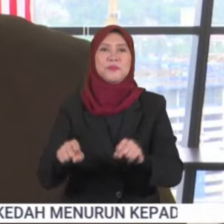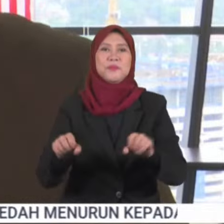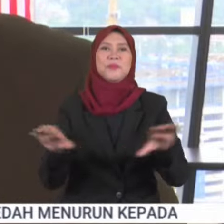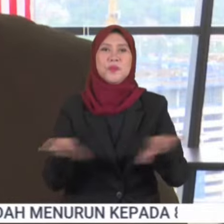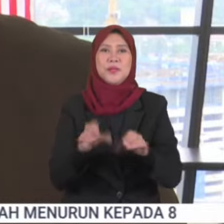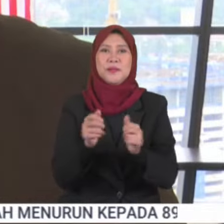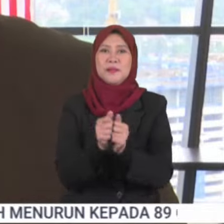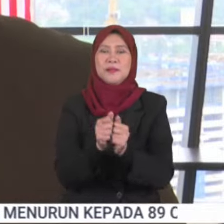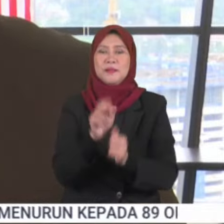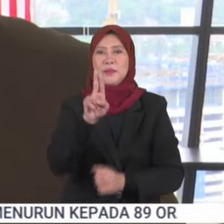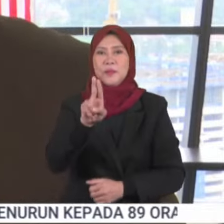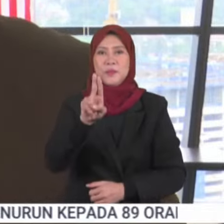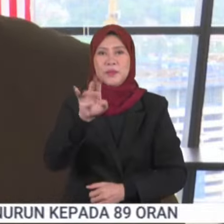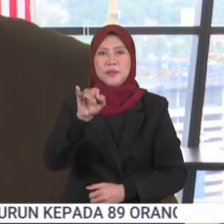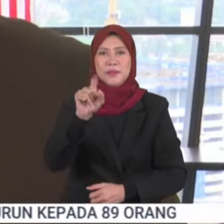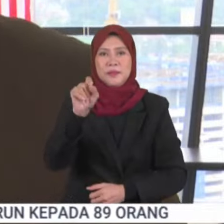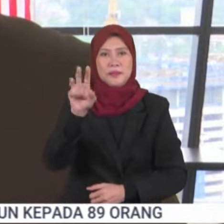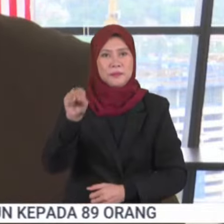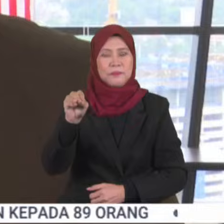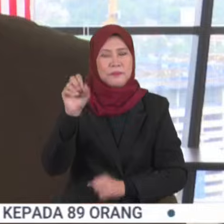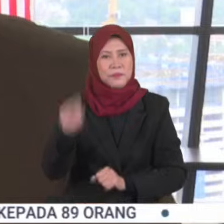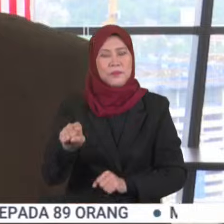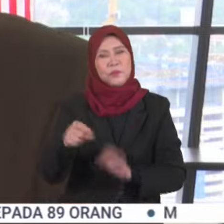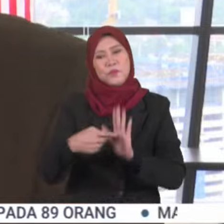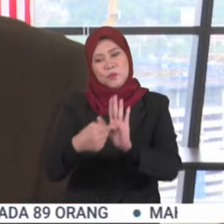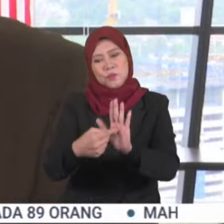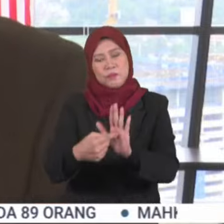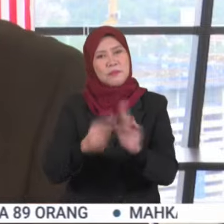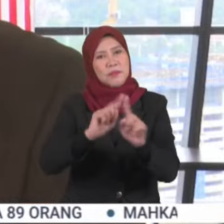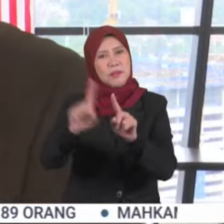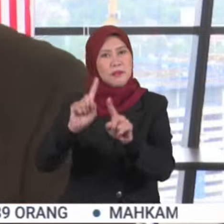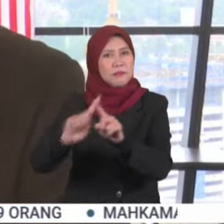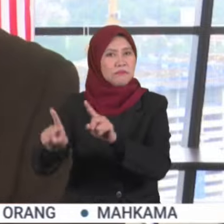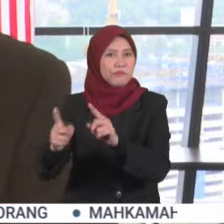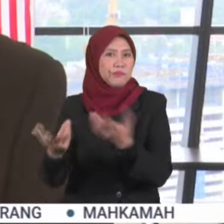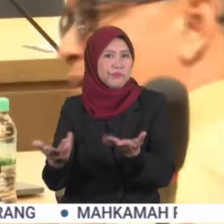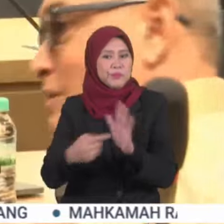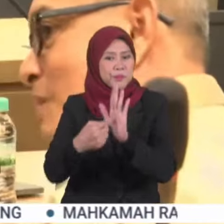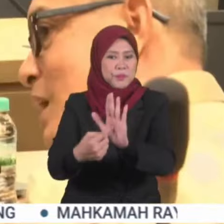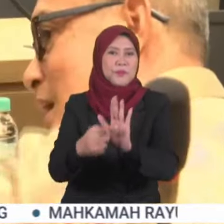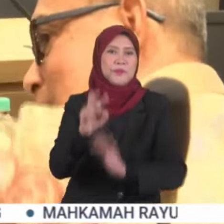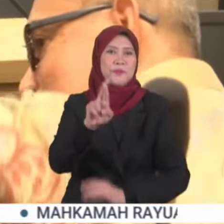dengan UiTM dan boleh kita ketengahkan dalam pelbagai platform RTM. Itu yang penting.